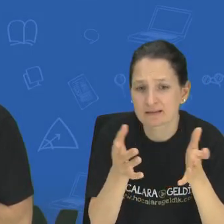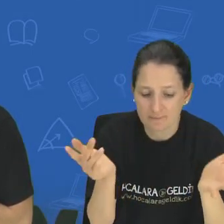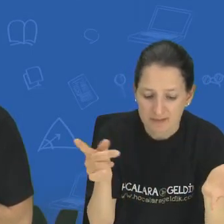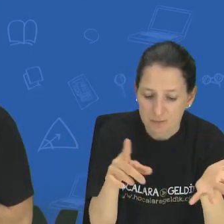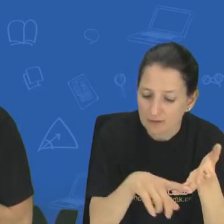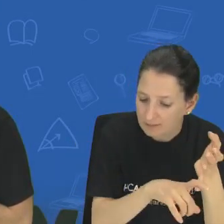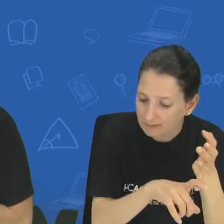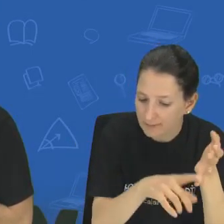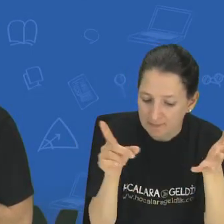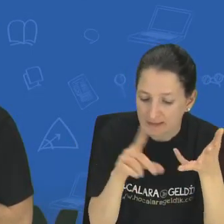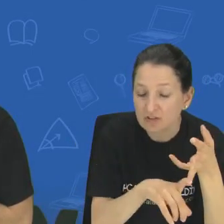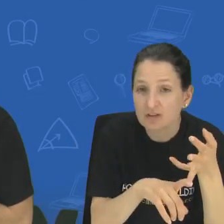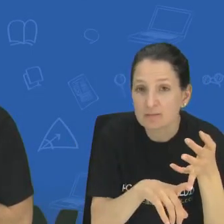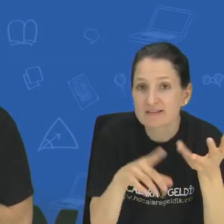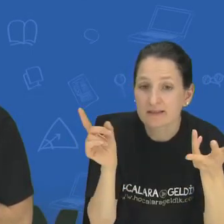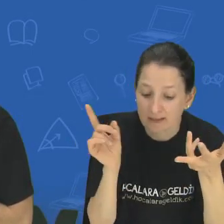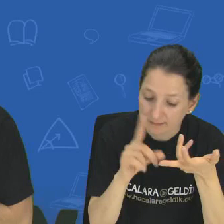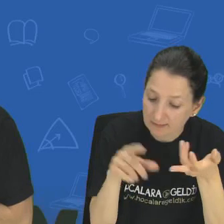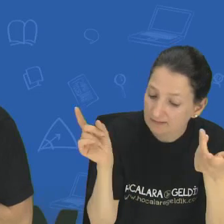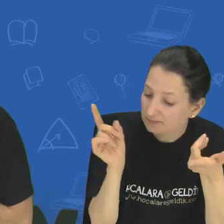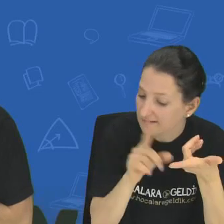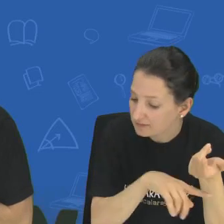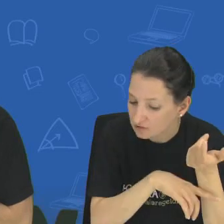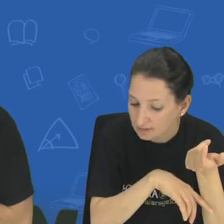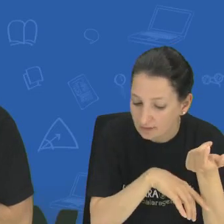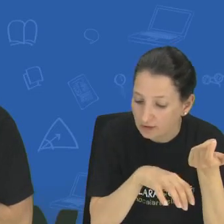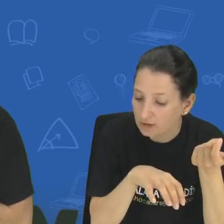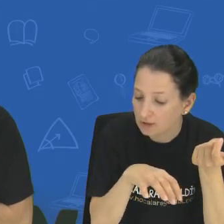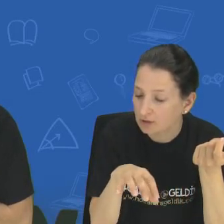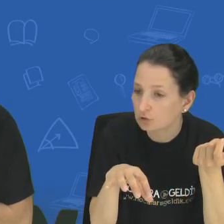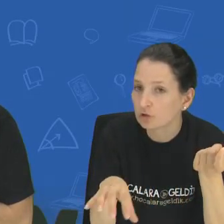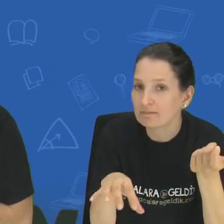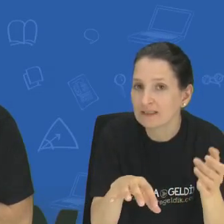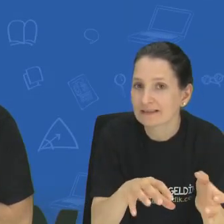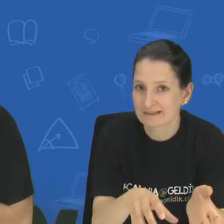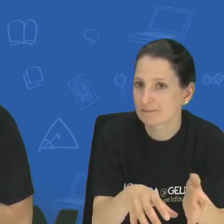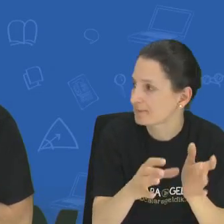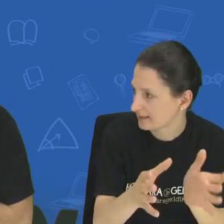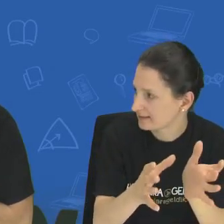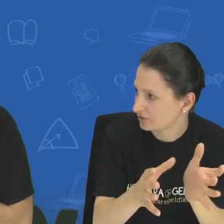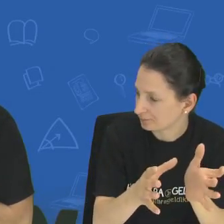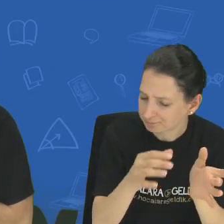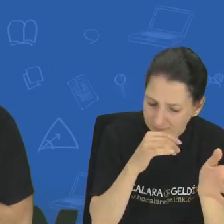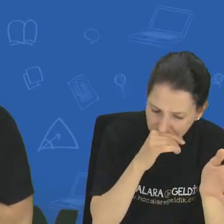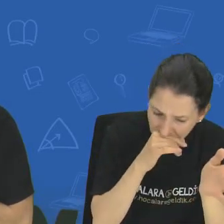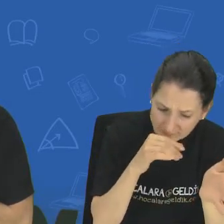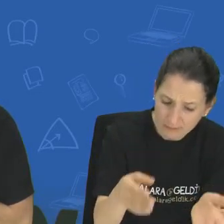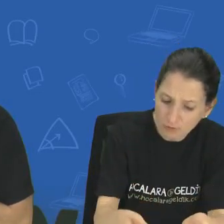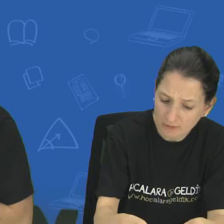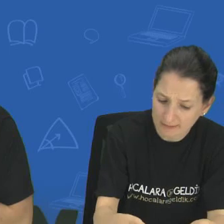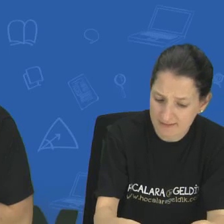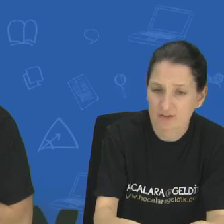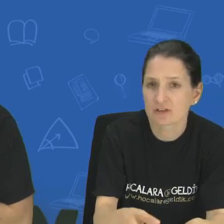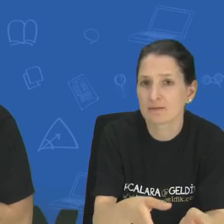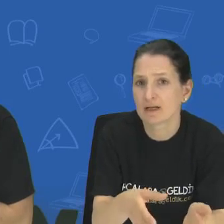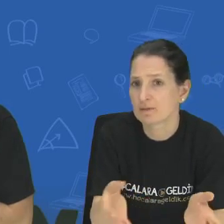bahsettik zaten. Üretiminde, geliştirilmesinde, dağıtımında, satışında görevli kısım eczacı. Hı hı.